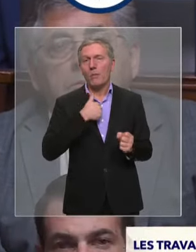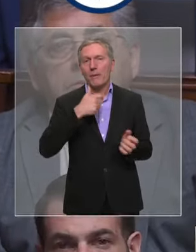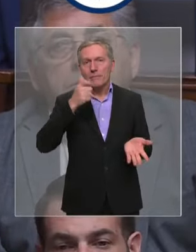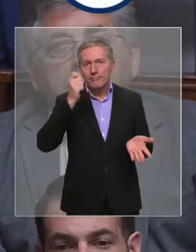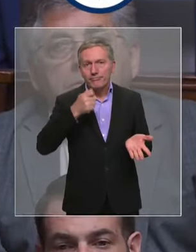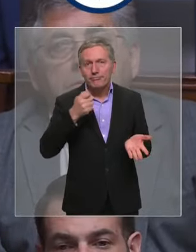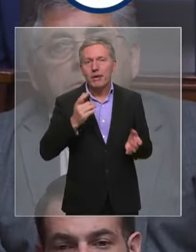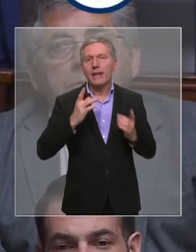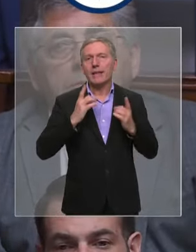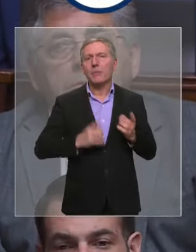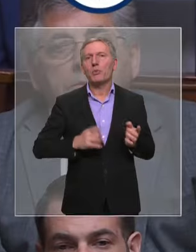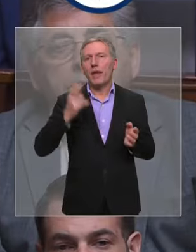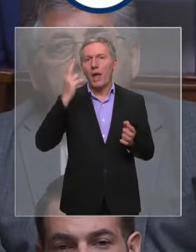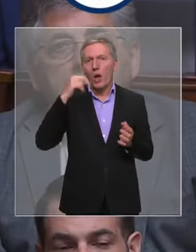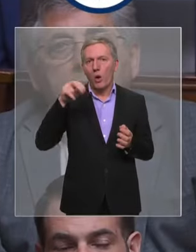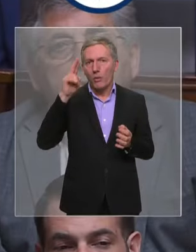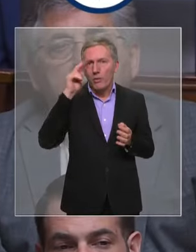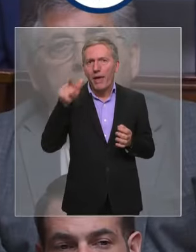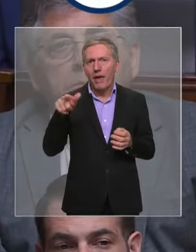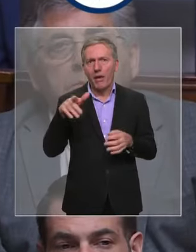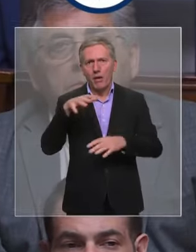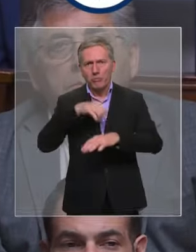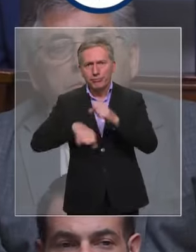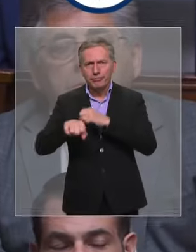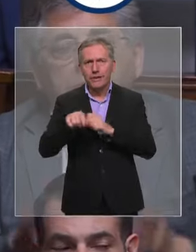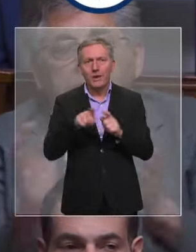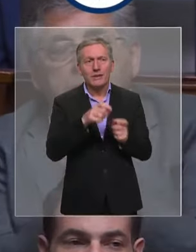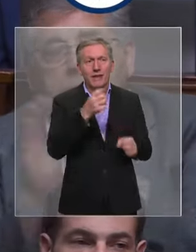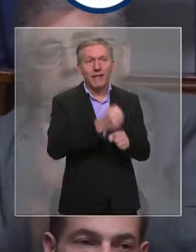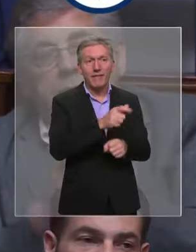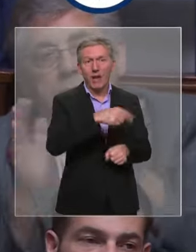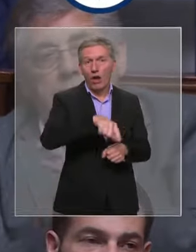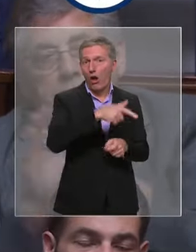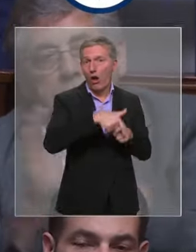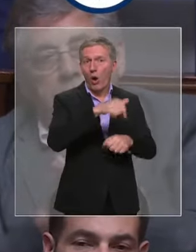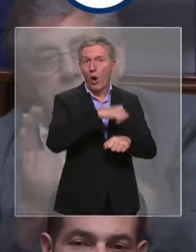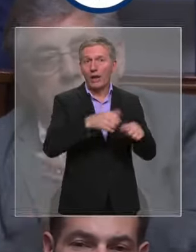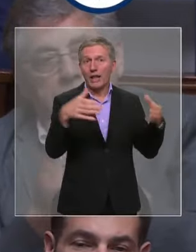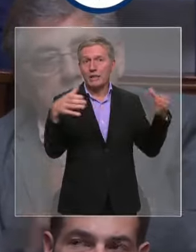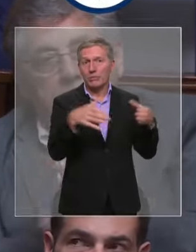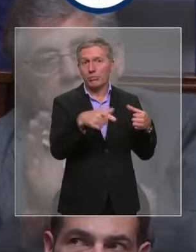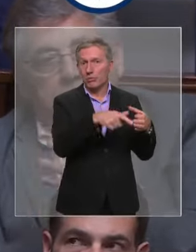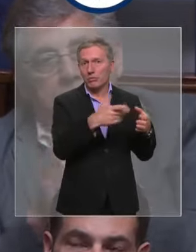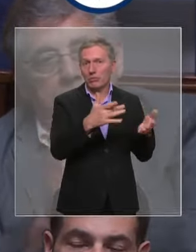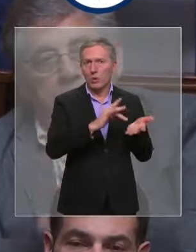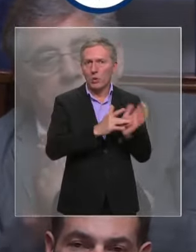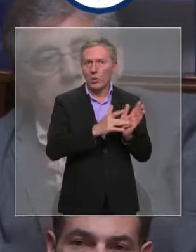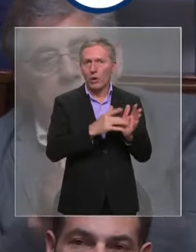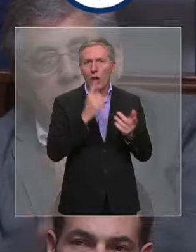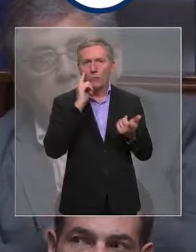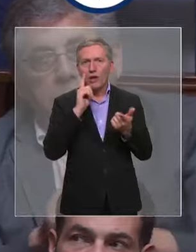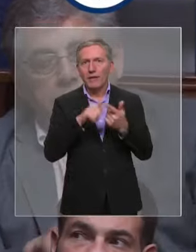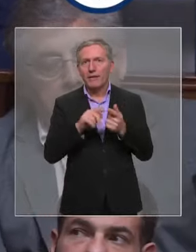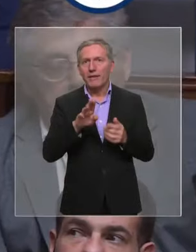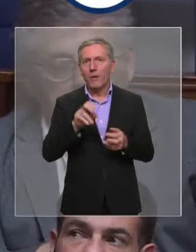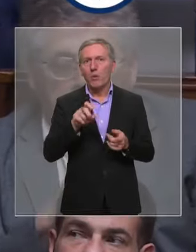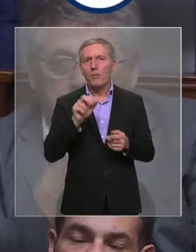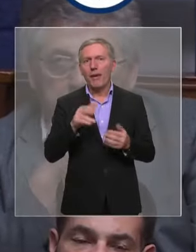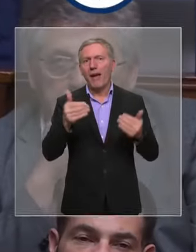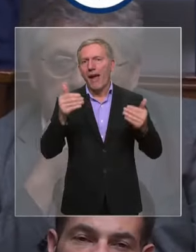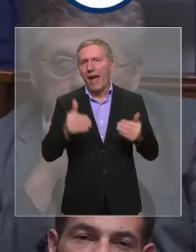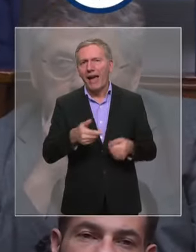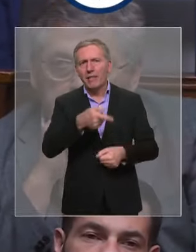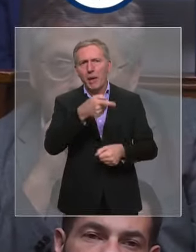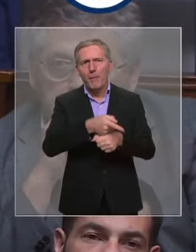de l'eurodéputée Leïla Chebbi et des travailleurs ubérisés qui se sont organisés en lobby populaire pour que Uber cesse d'imposer sa